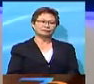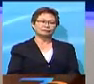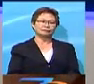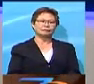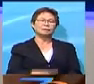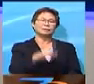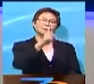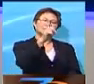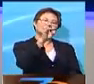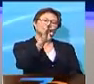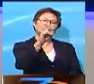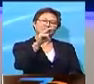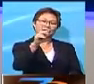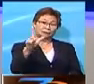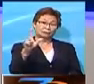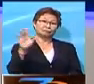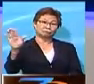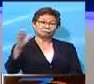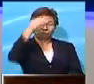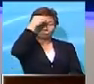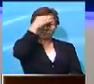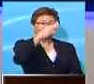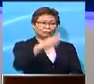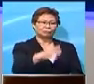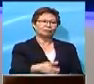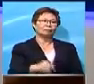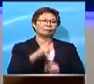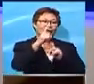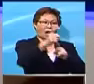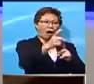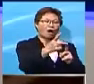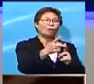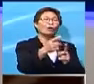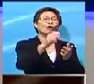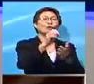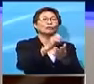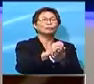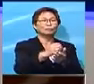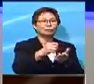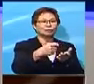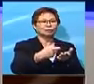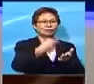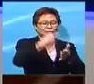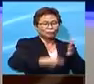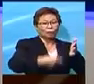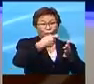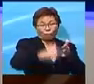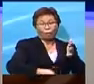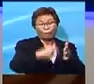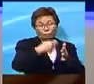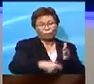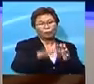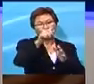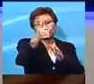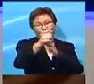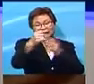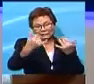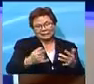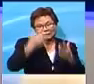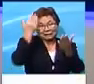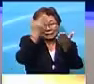Dewan Bandaraya Kuala Lumpur DBKL mengumumkan pemberian kadar khas kompaun lalu lintas serendah RM10 berkat kuasa hari